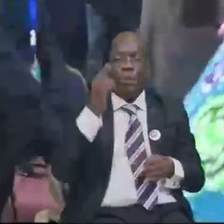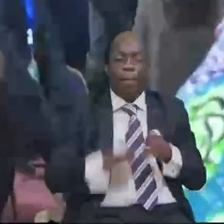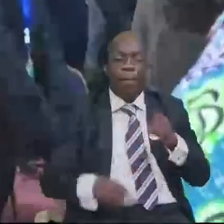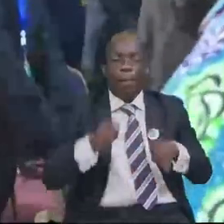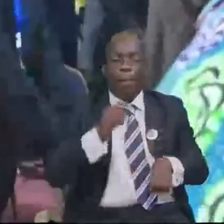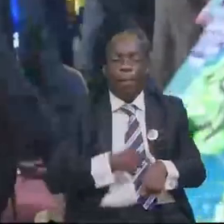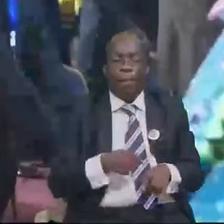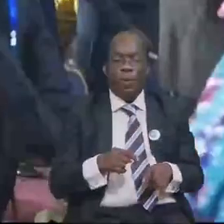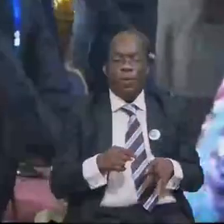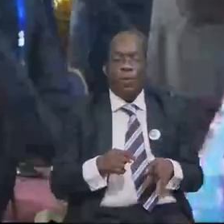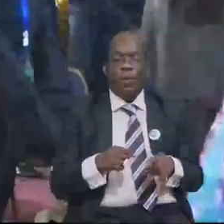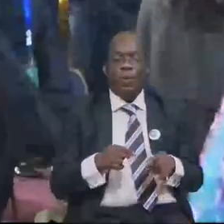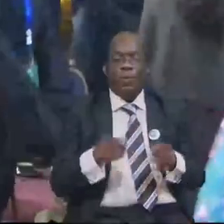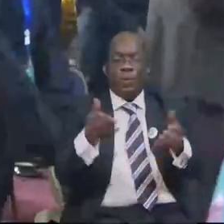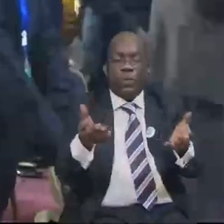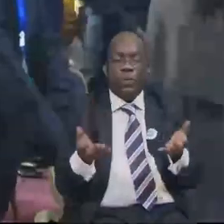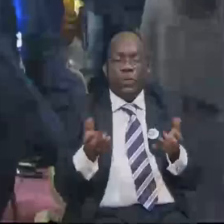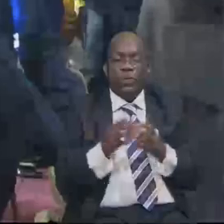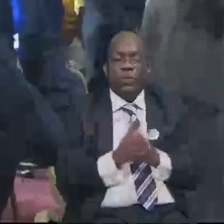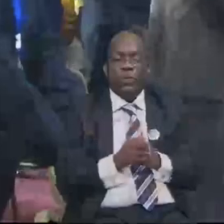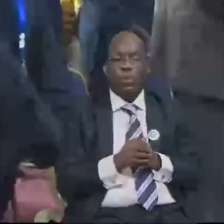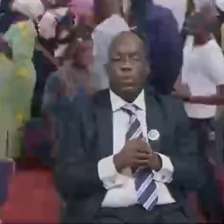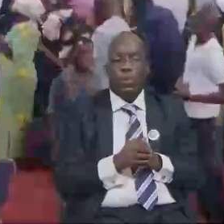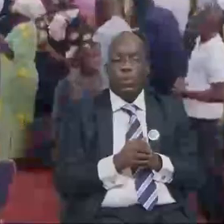La motivation de la fin des temps.